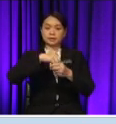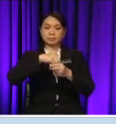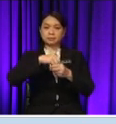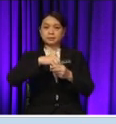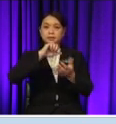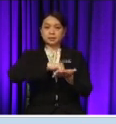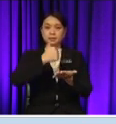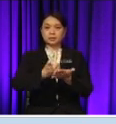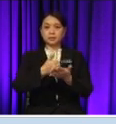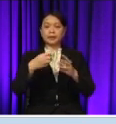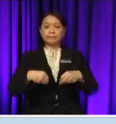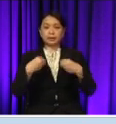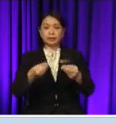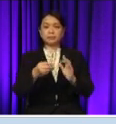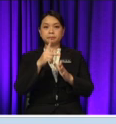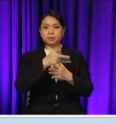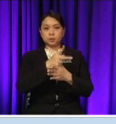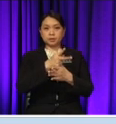bagi perkongsian